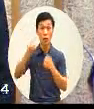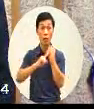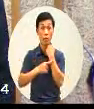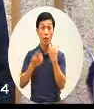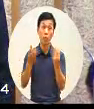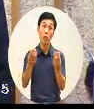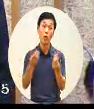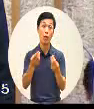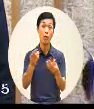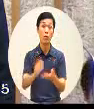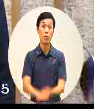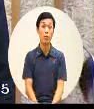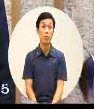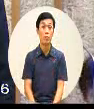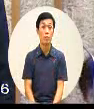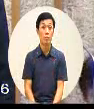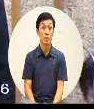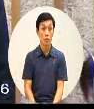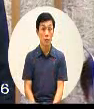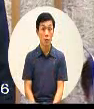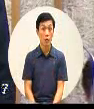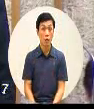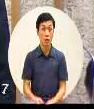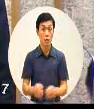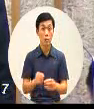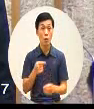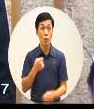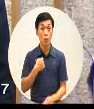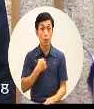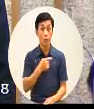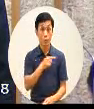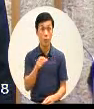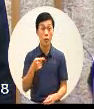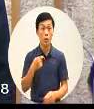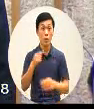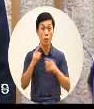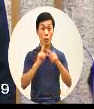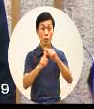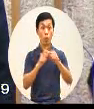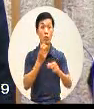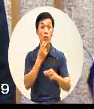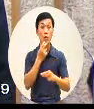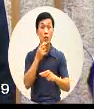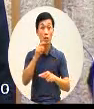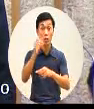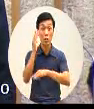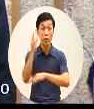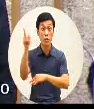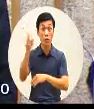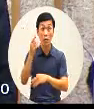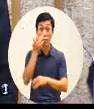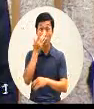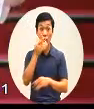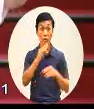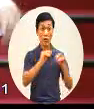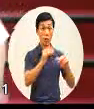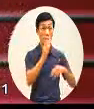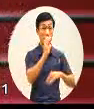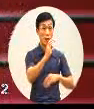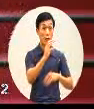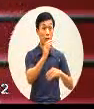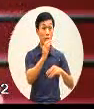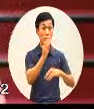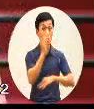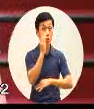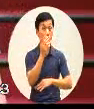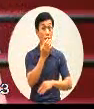下了遐， 阿你， 虽然咱。 啊，我们啊，中央也不了解， 那我们 地方也不了解，然后定了一个